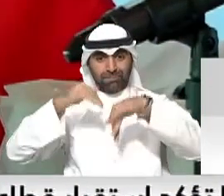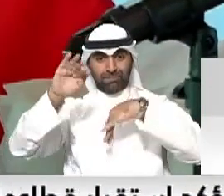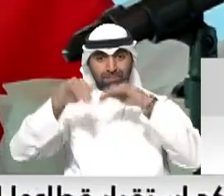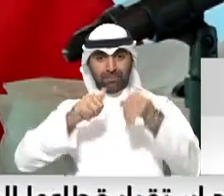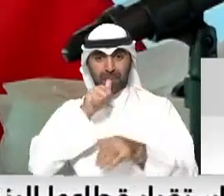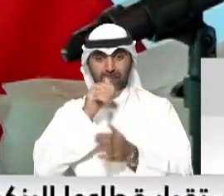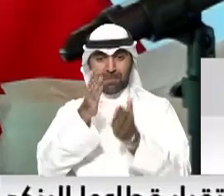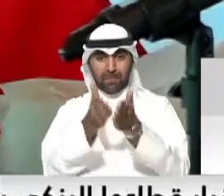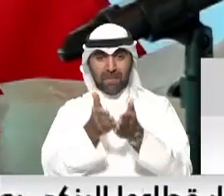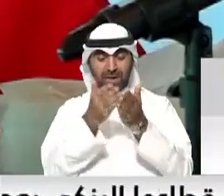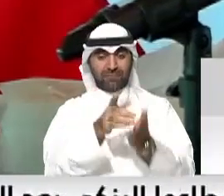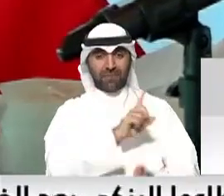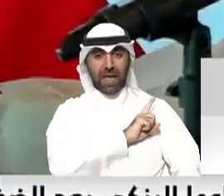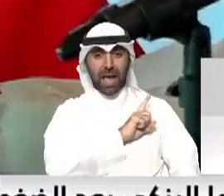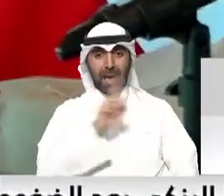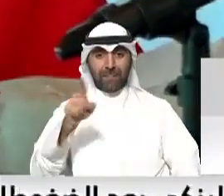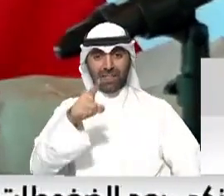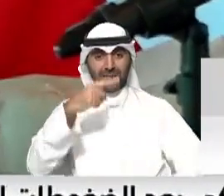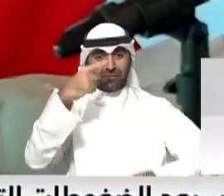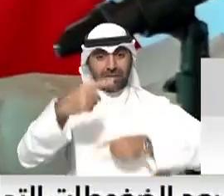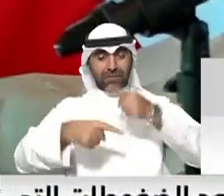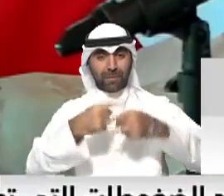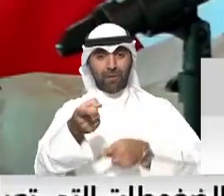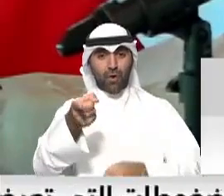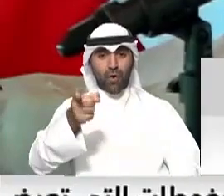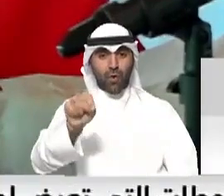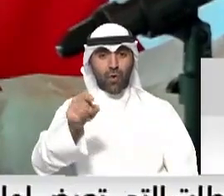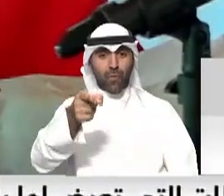مع أخوانكم في المكافحة أو